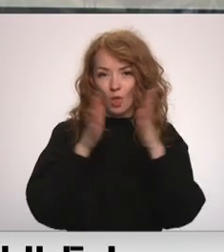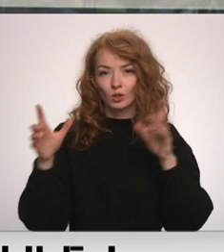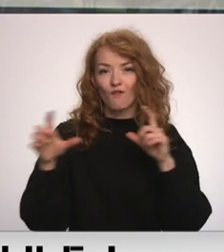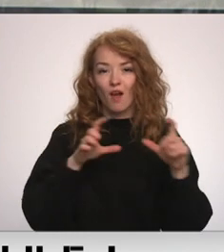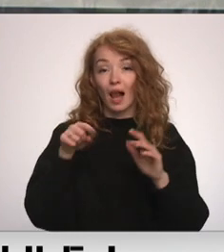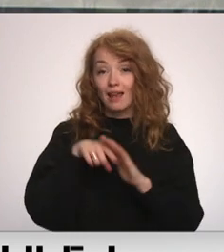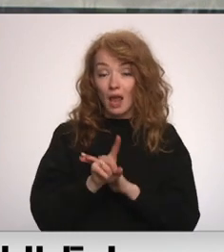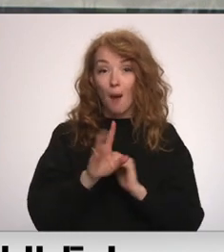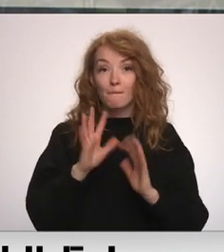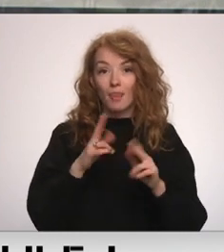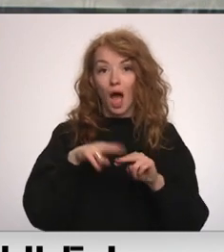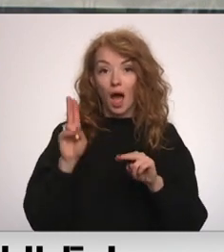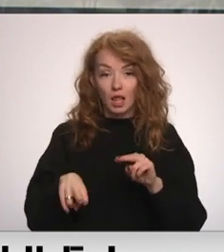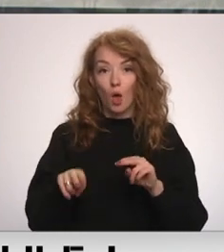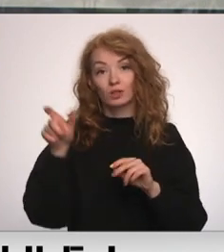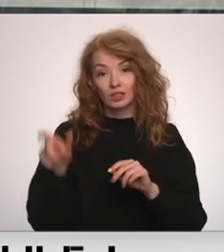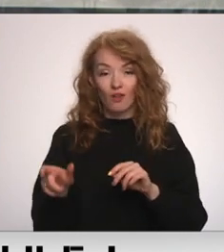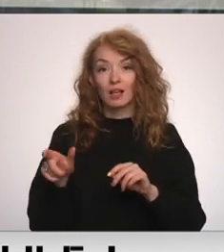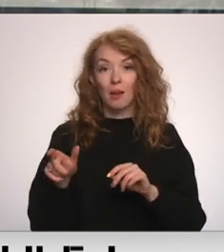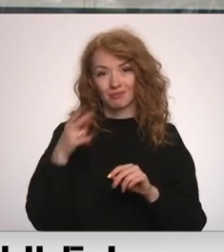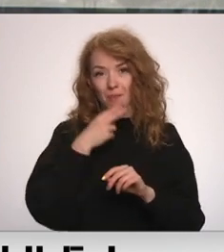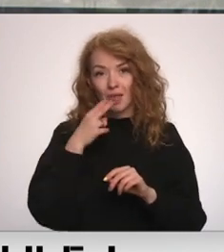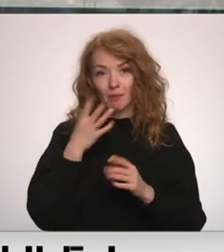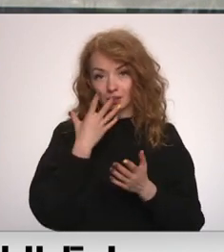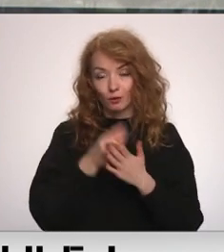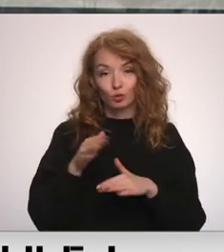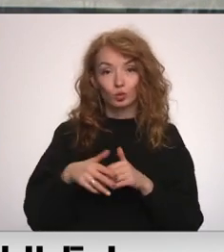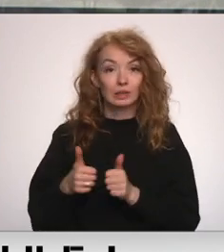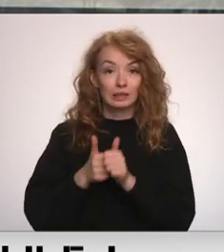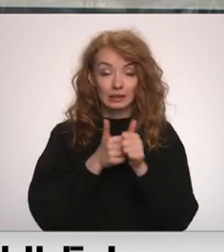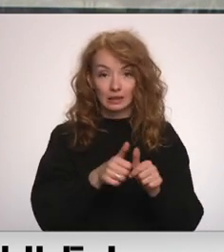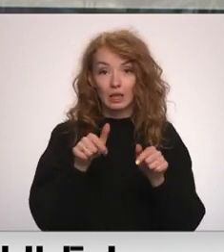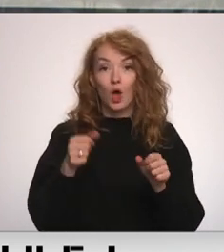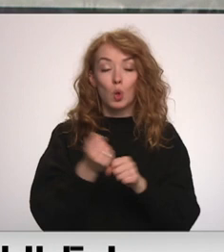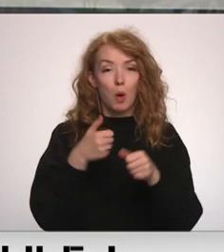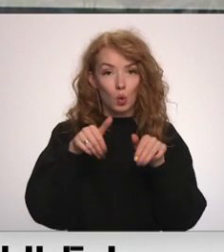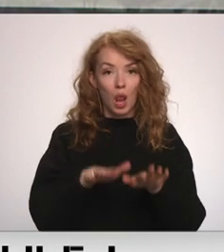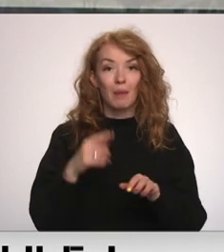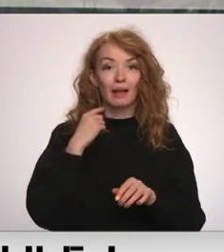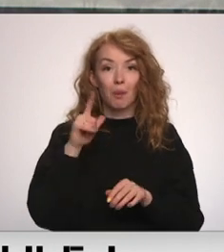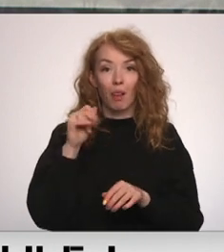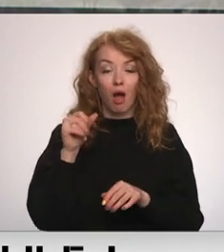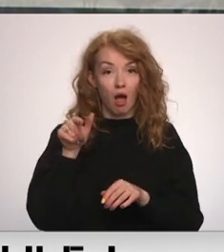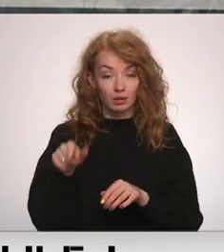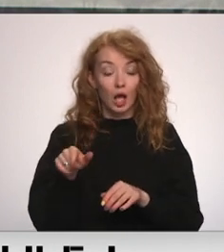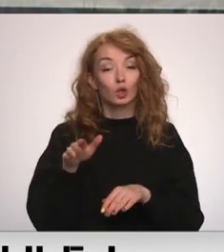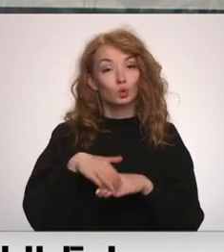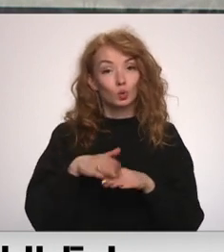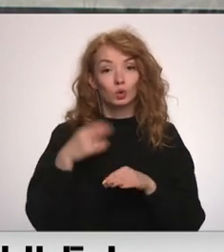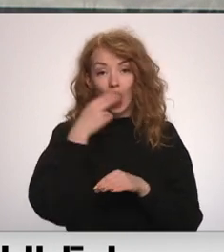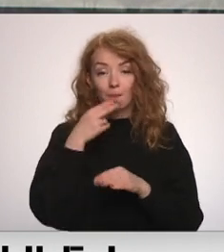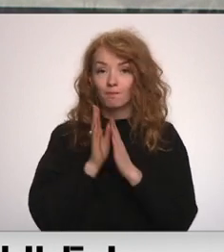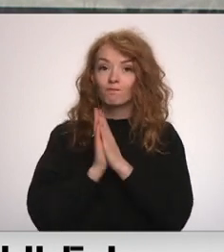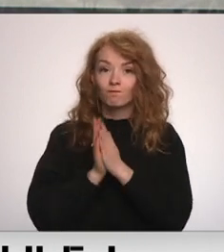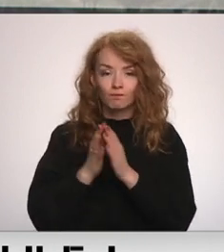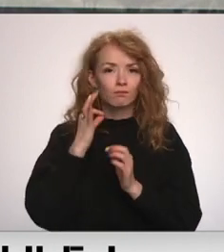veikalajām. Ļaut lielveikalā ienākt saimniekiem ar saviem suņiem izlēmis iepirkšanās centrs Rīga Plaza. Suņu saimnieki gan tiek aicināti mīluli